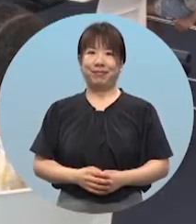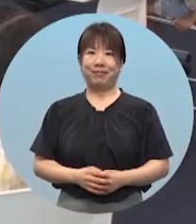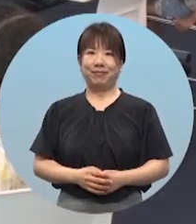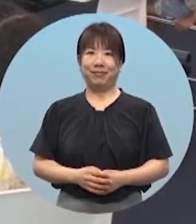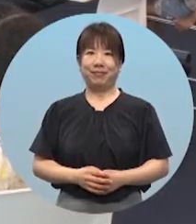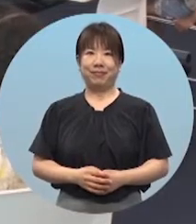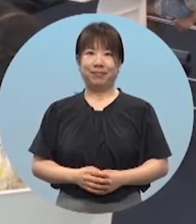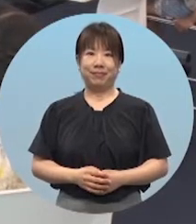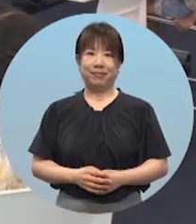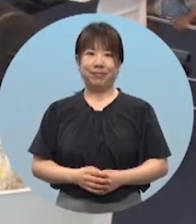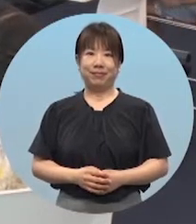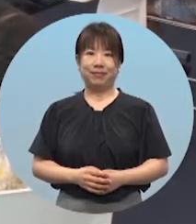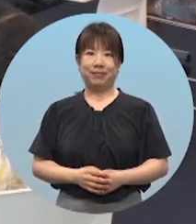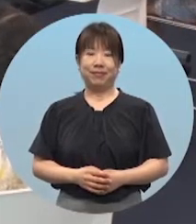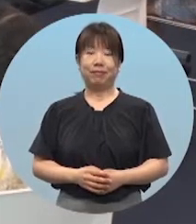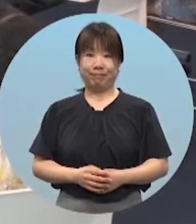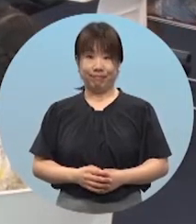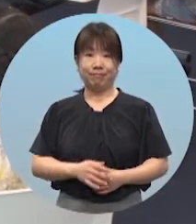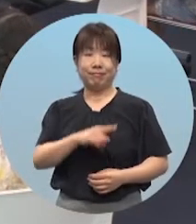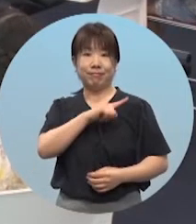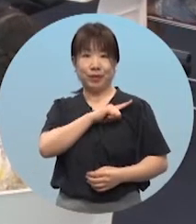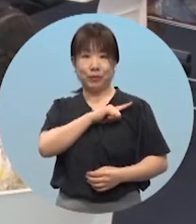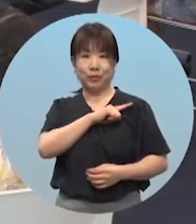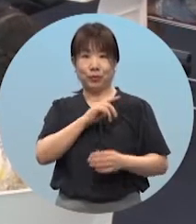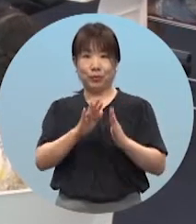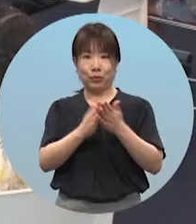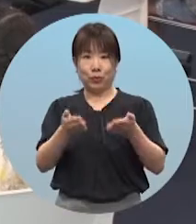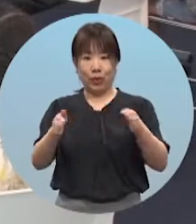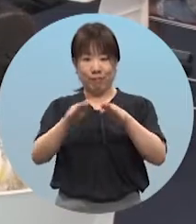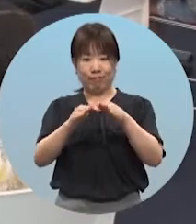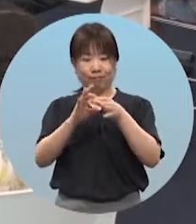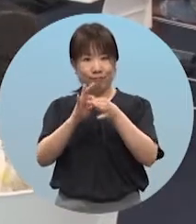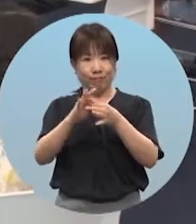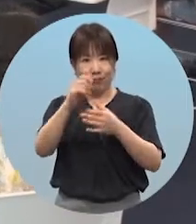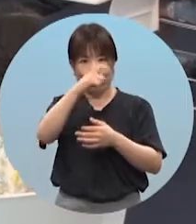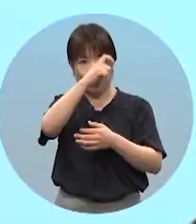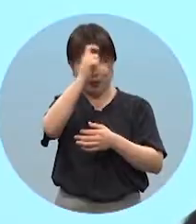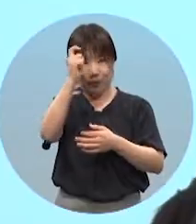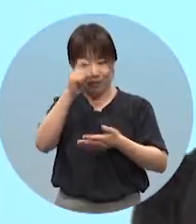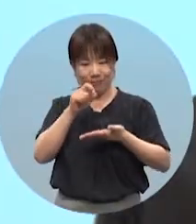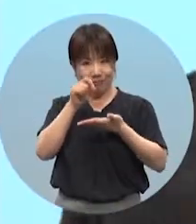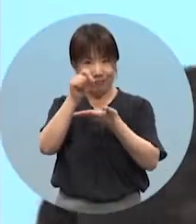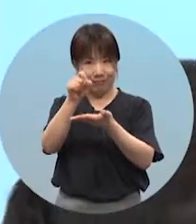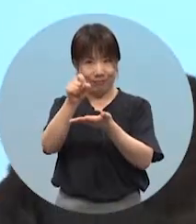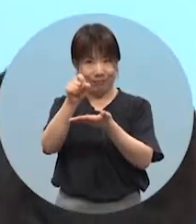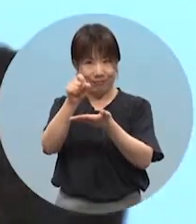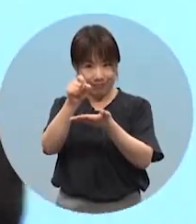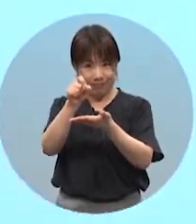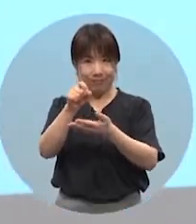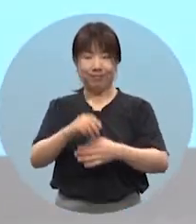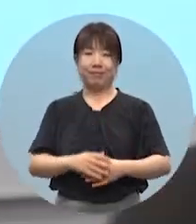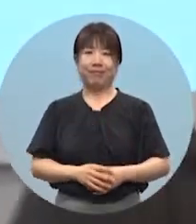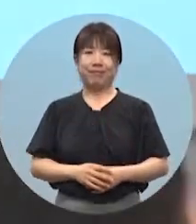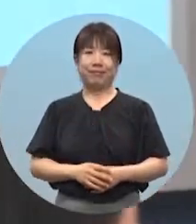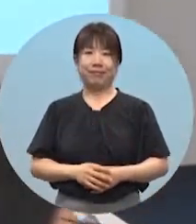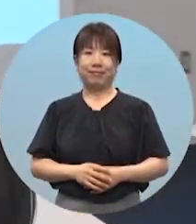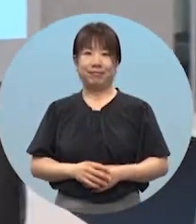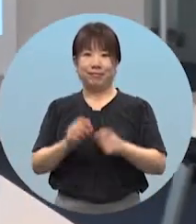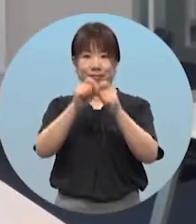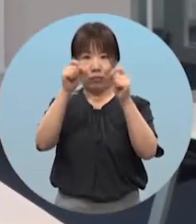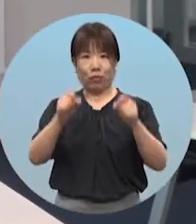最初に図書館に関するクイズが出されました。 はい、まずその1、